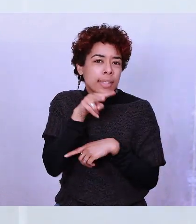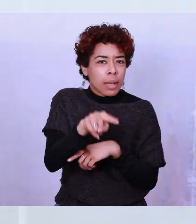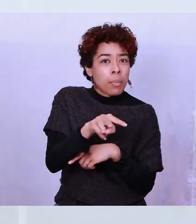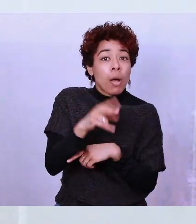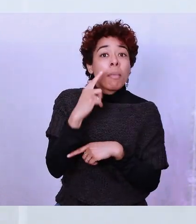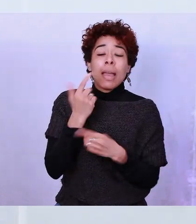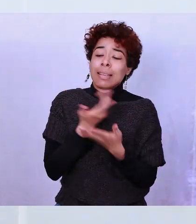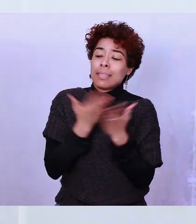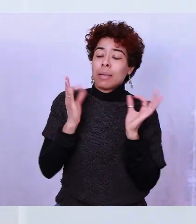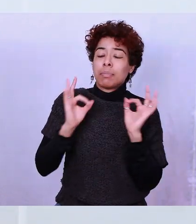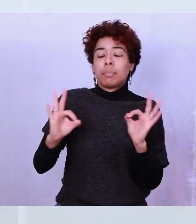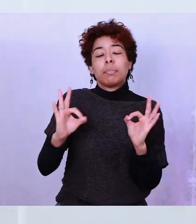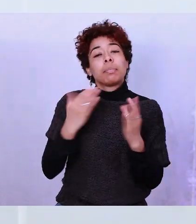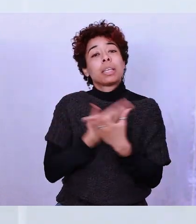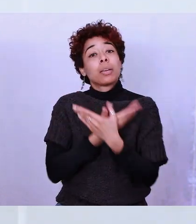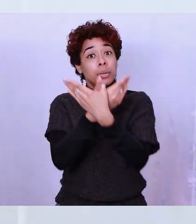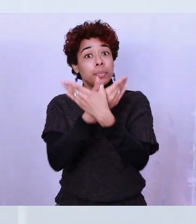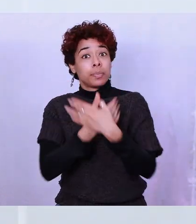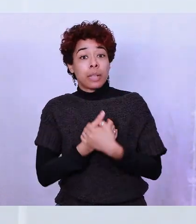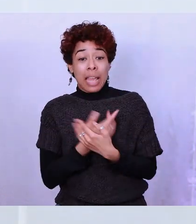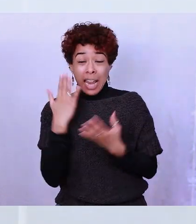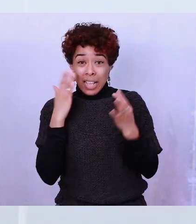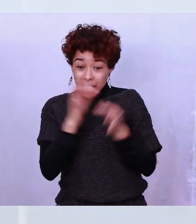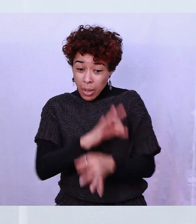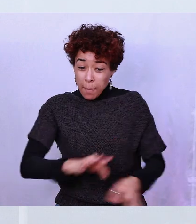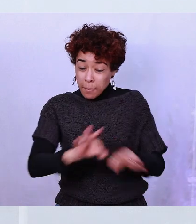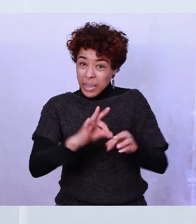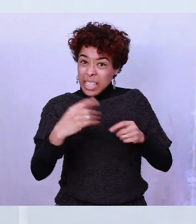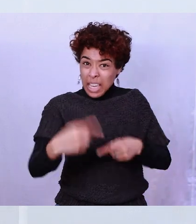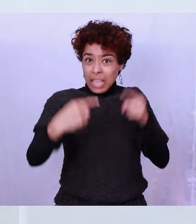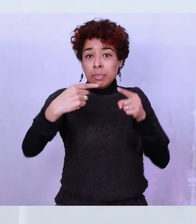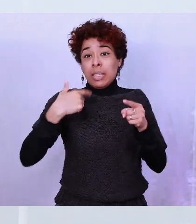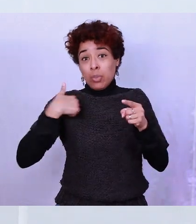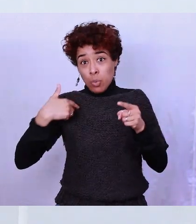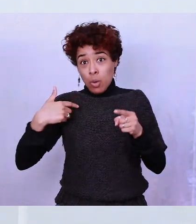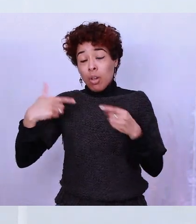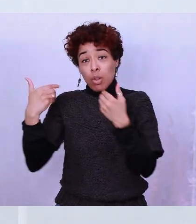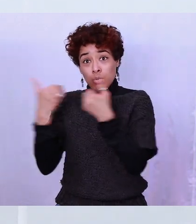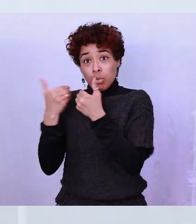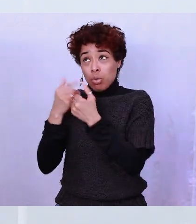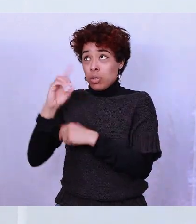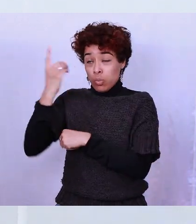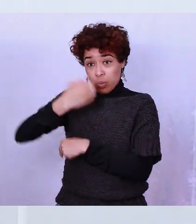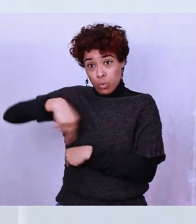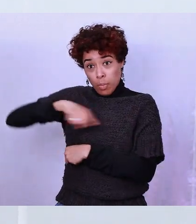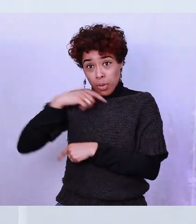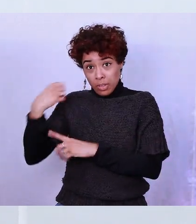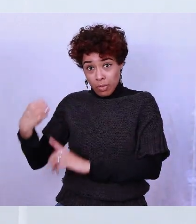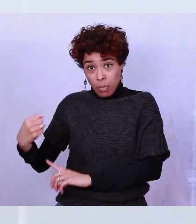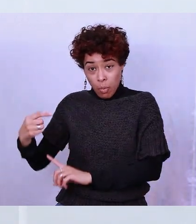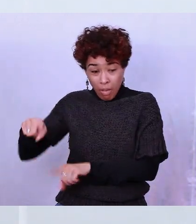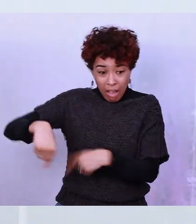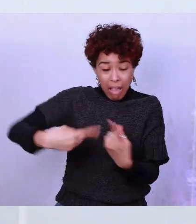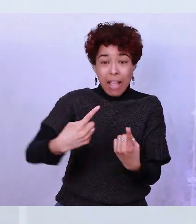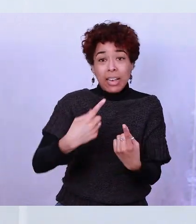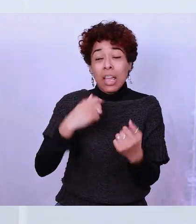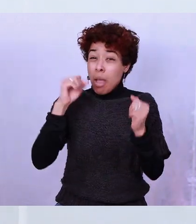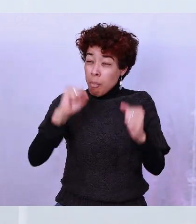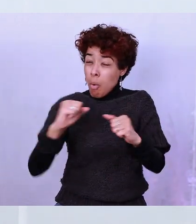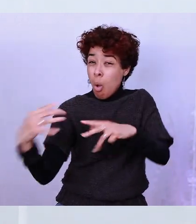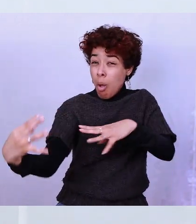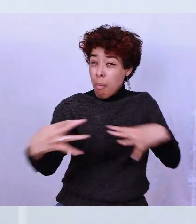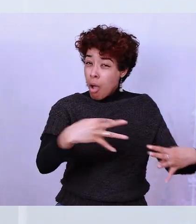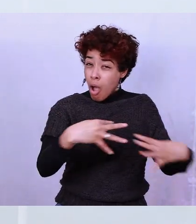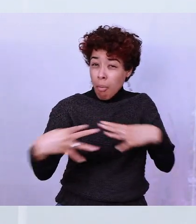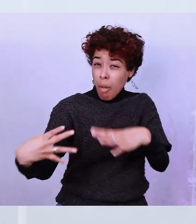nous a délégués pour aller dans un pays ennemi, dans un pays où il y a les ténèbres, dans un pays où c'est compliqué, où il y aura des affrontements, des